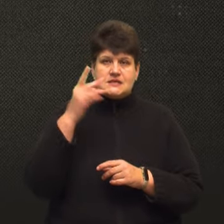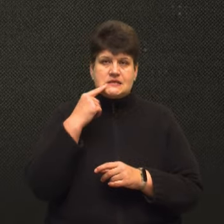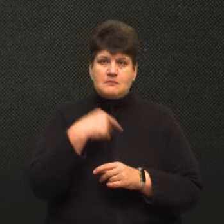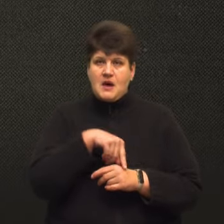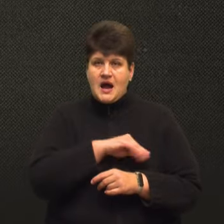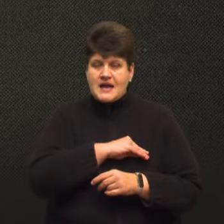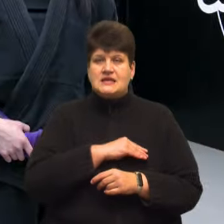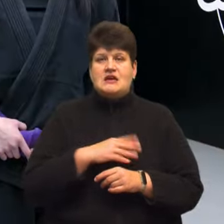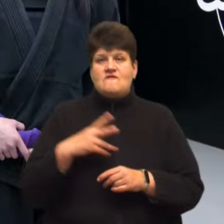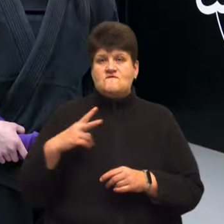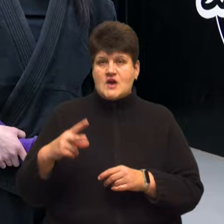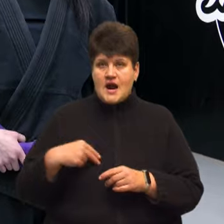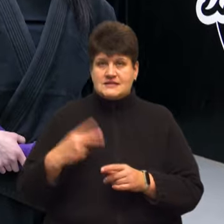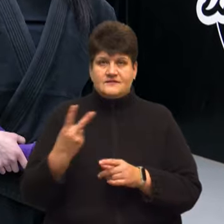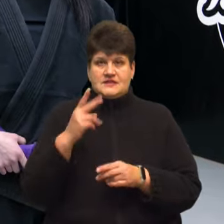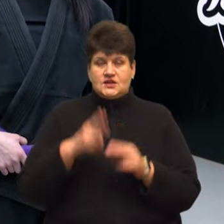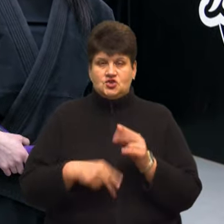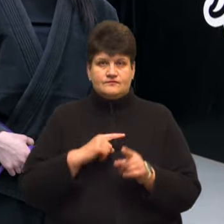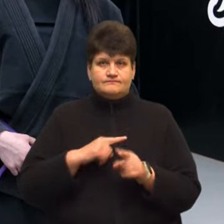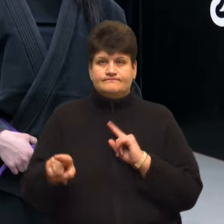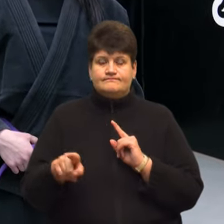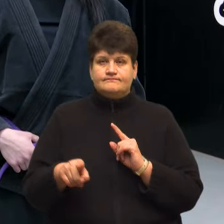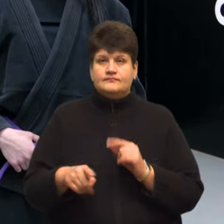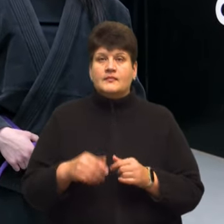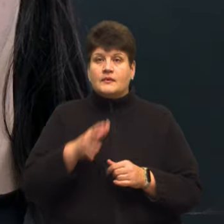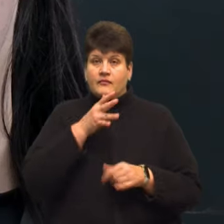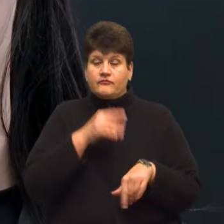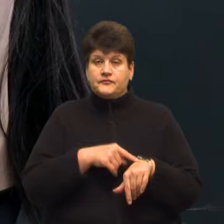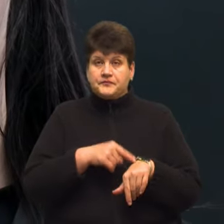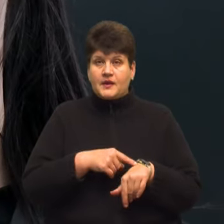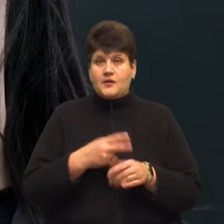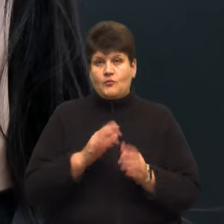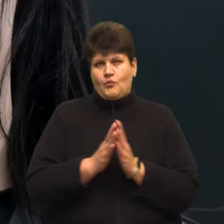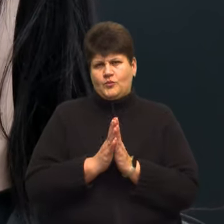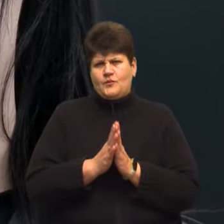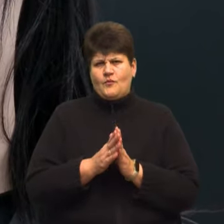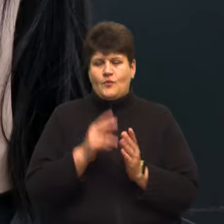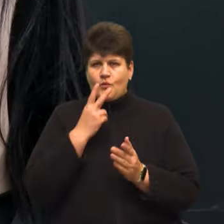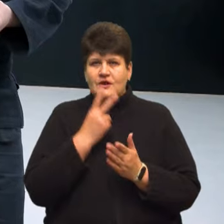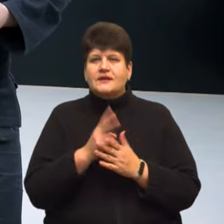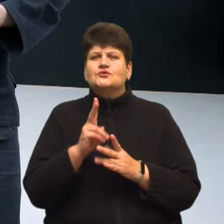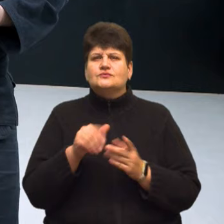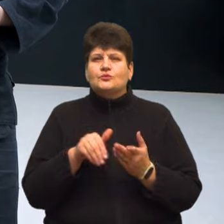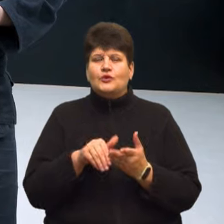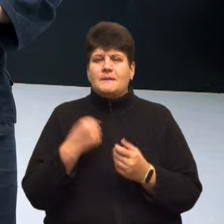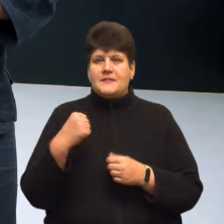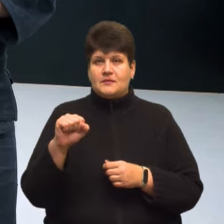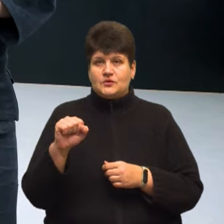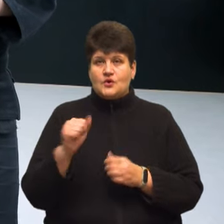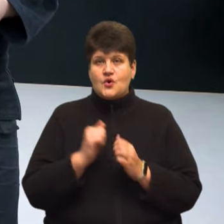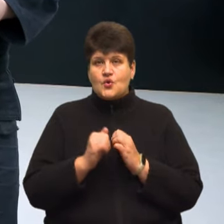завершила достроково Ми попросили спортсменку показати один із прийомів який допоміг їй перемогти хоч і здається